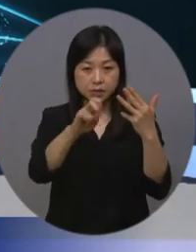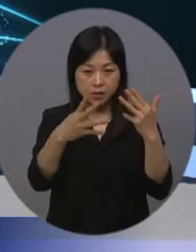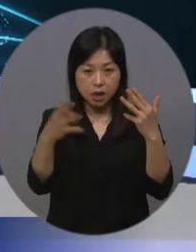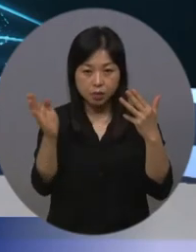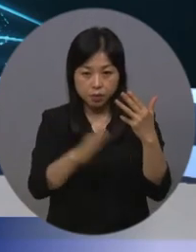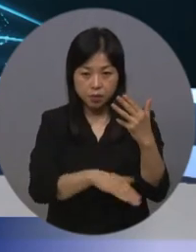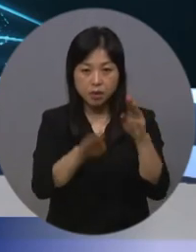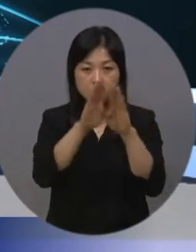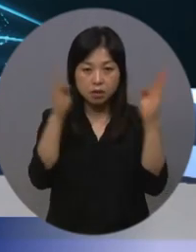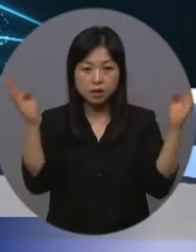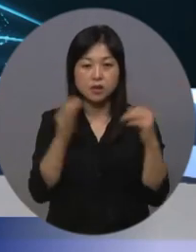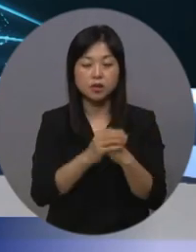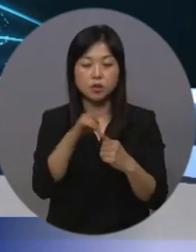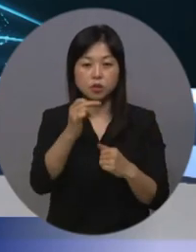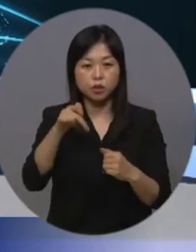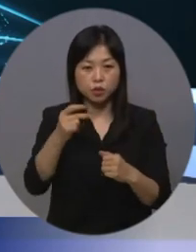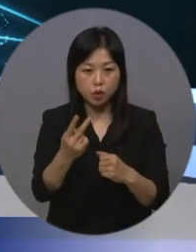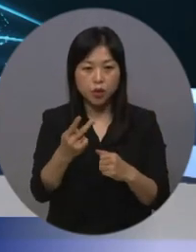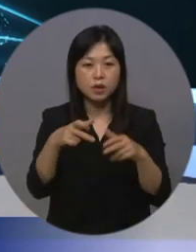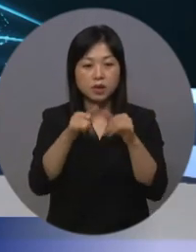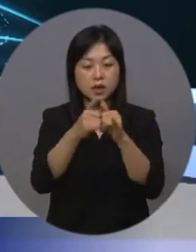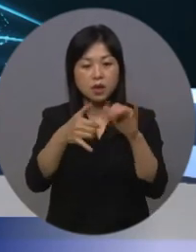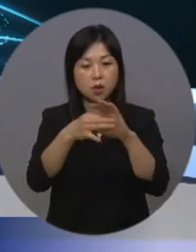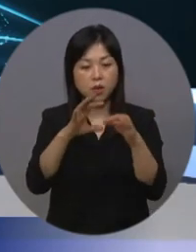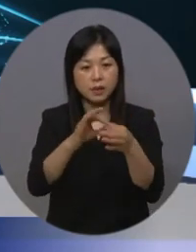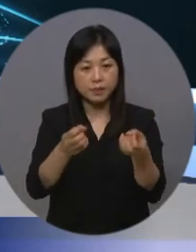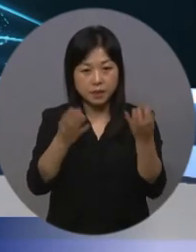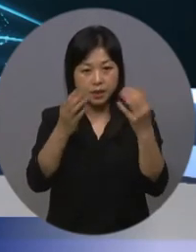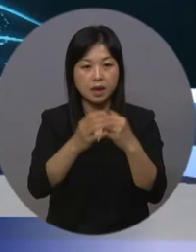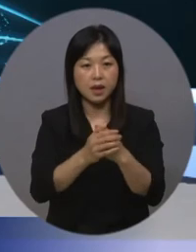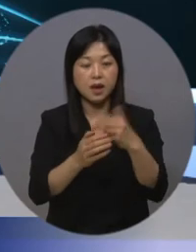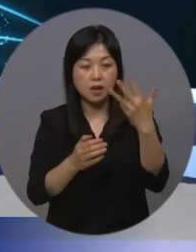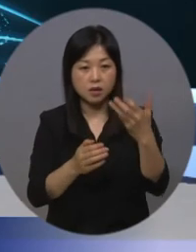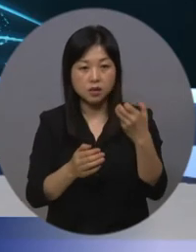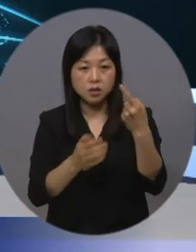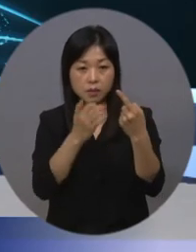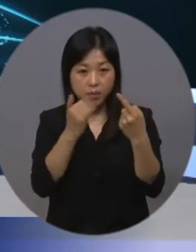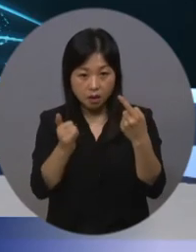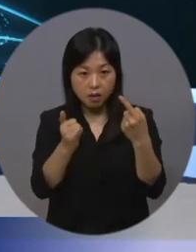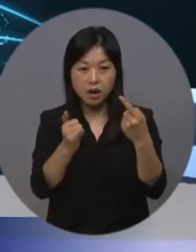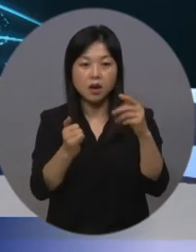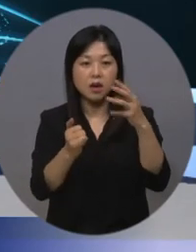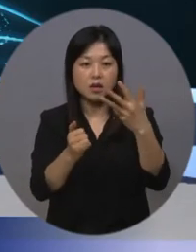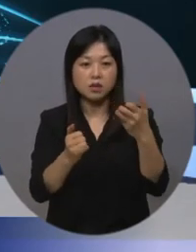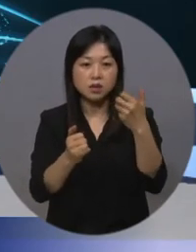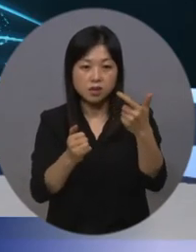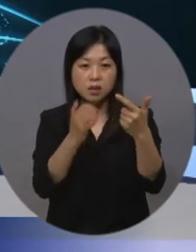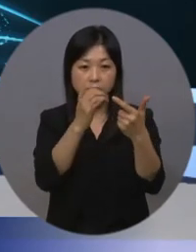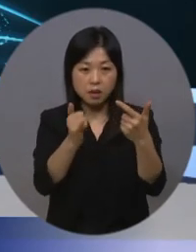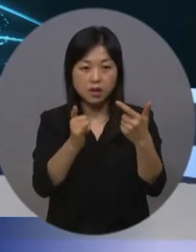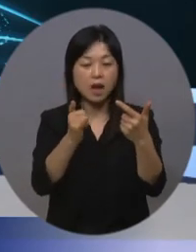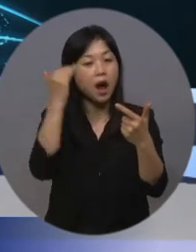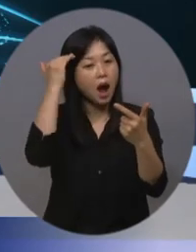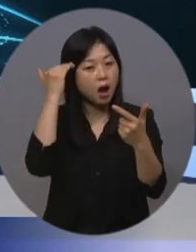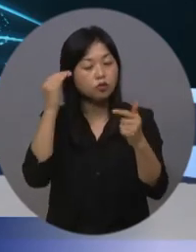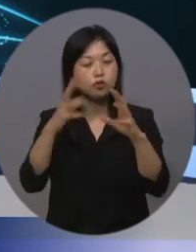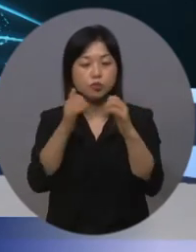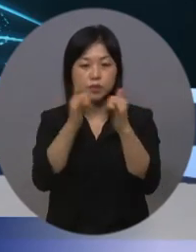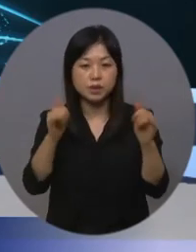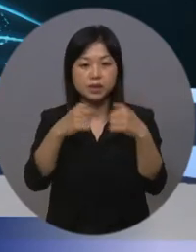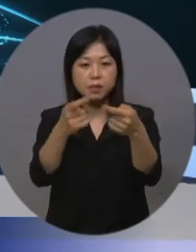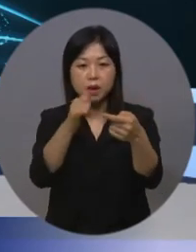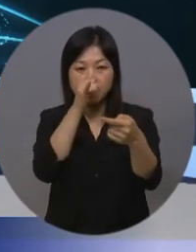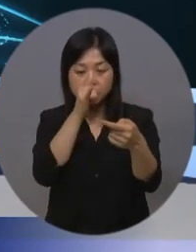패럴림픽에 86명의 대한민국 선수가 참가합니다. 그간 열정과 노력을 쏟아부은 선수